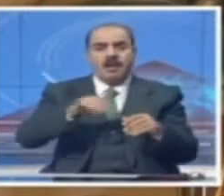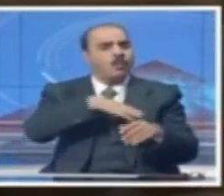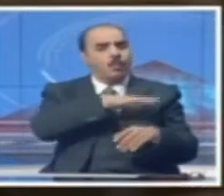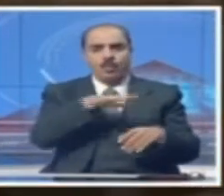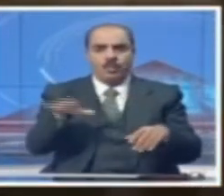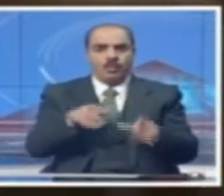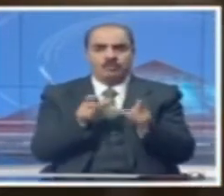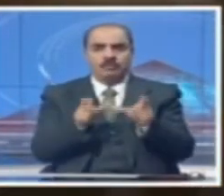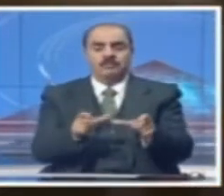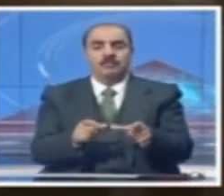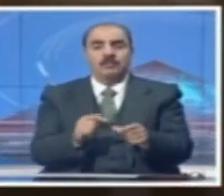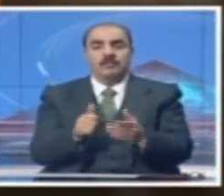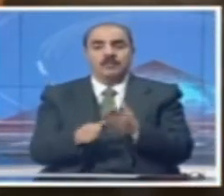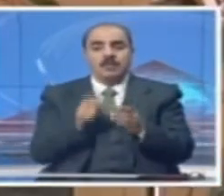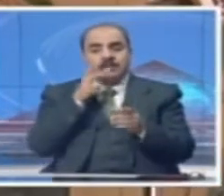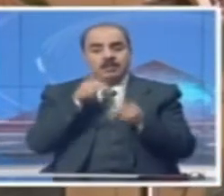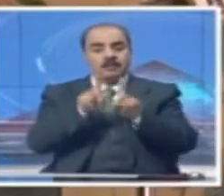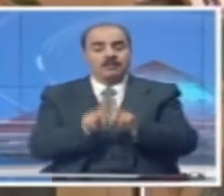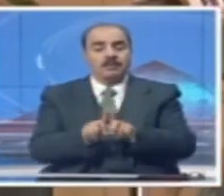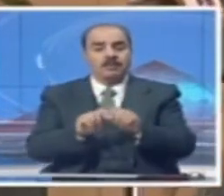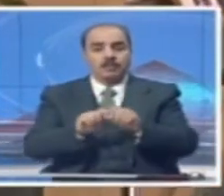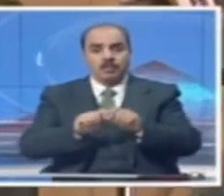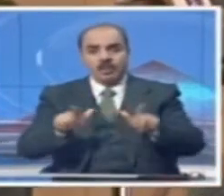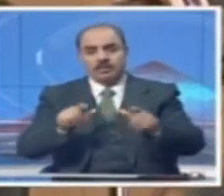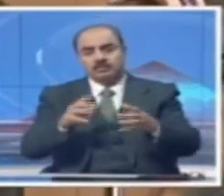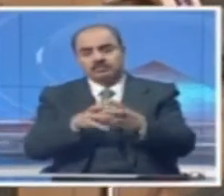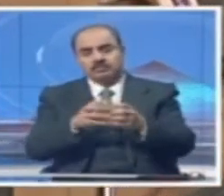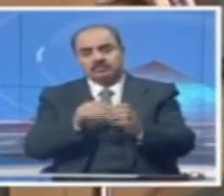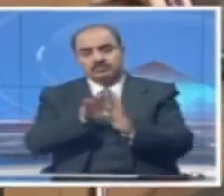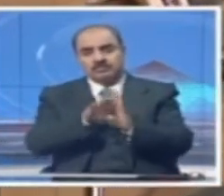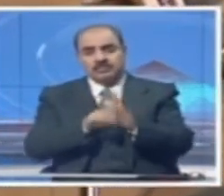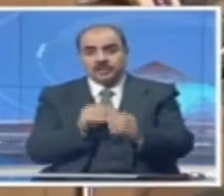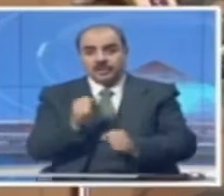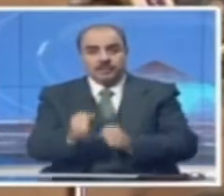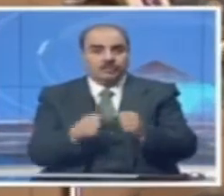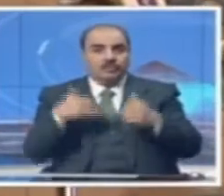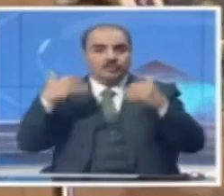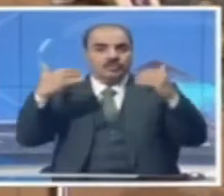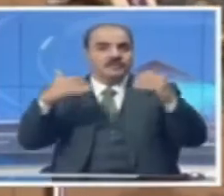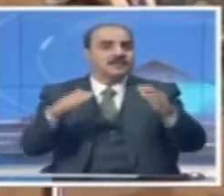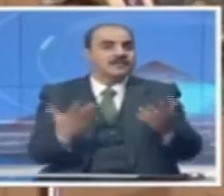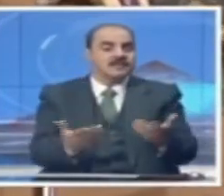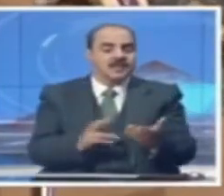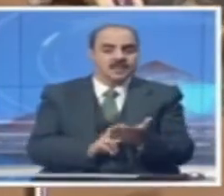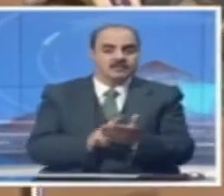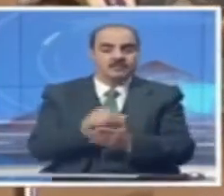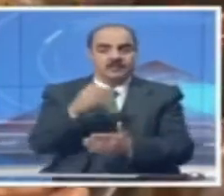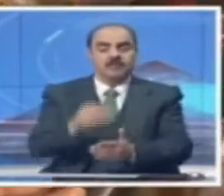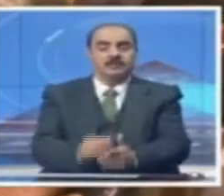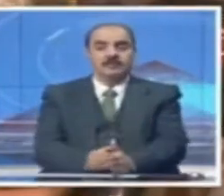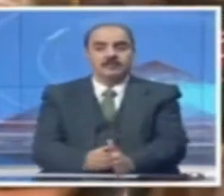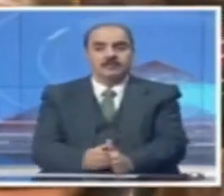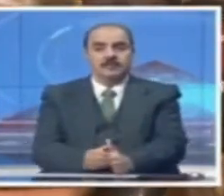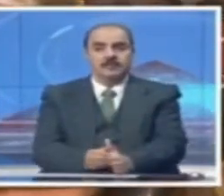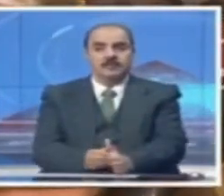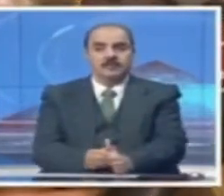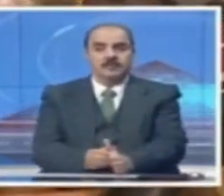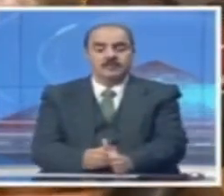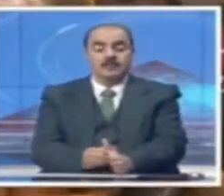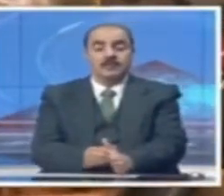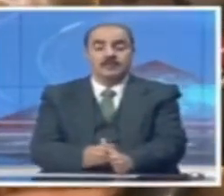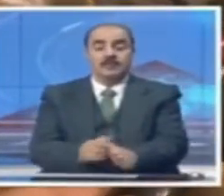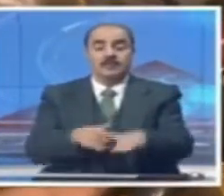العربية. تم خلال المؤتمر استعراض الخطط الخاصة بالتحركات المستقبلية للمرحلة القادمة. من خلال